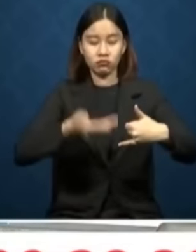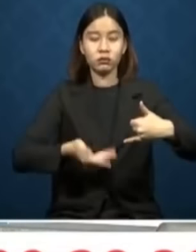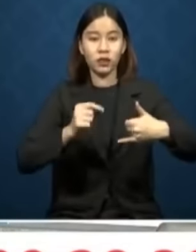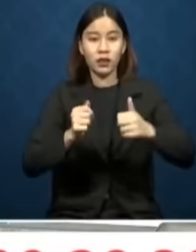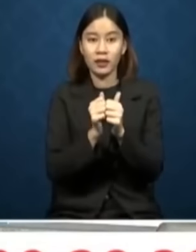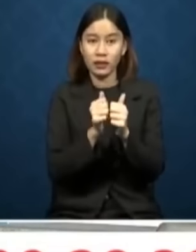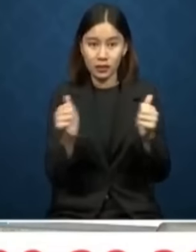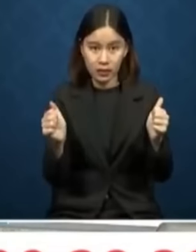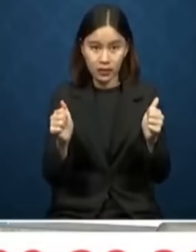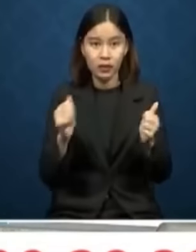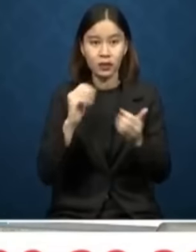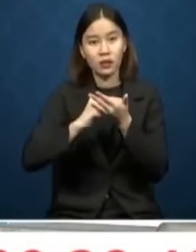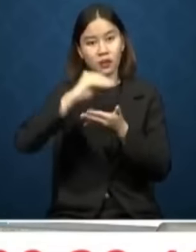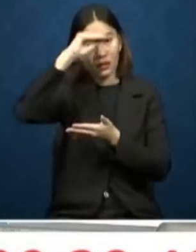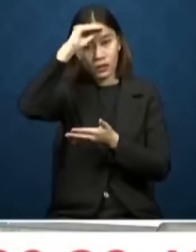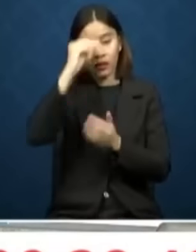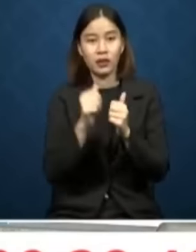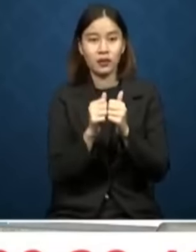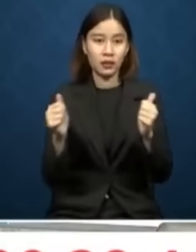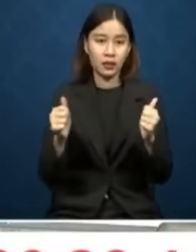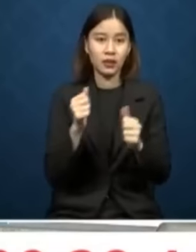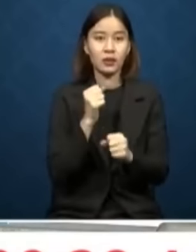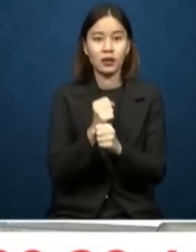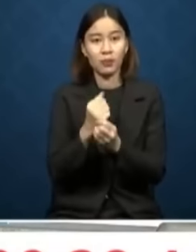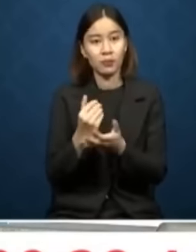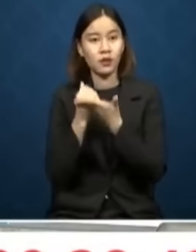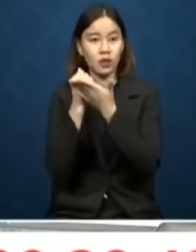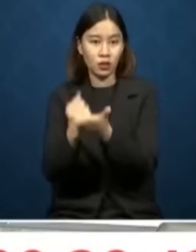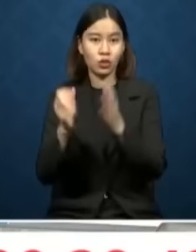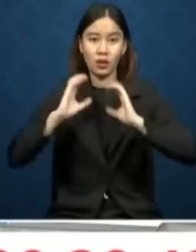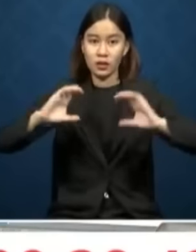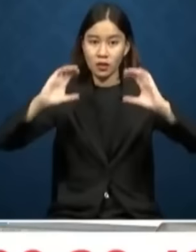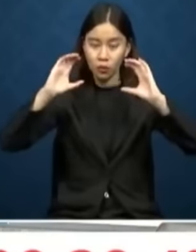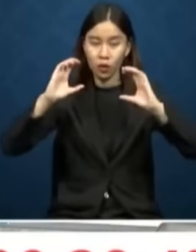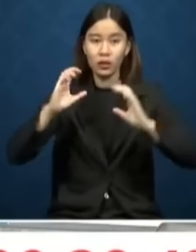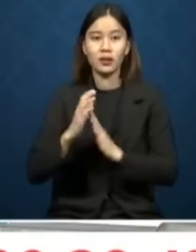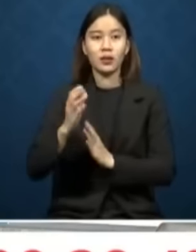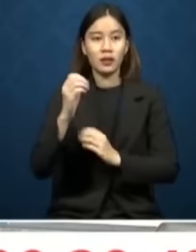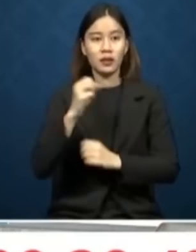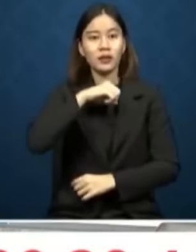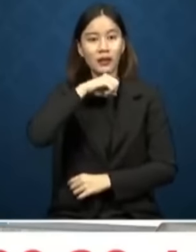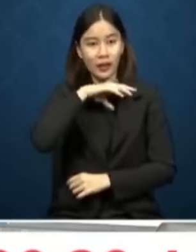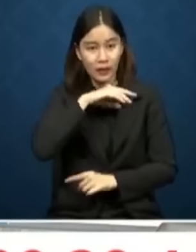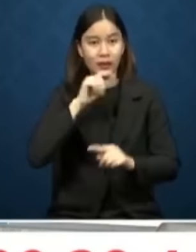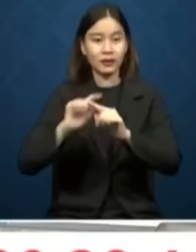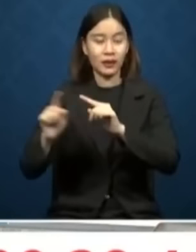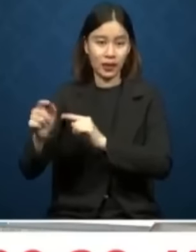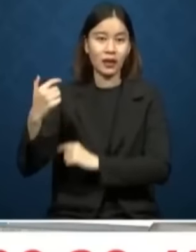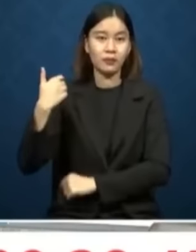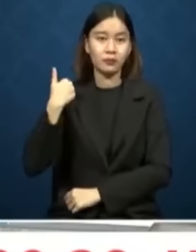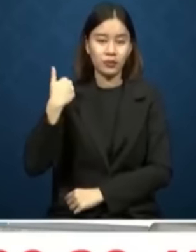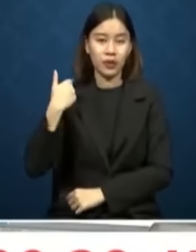ดีมีการศึกษาดีประกอบช่วยราชการอุตสาหะวิริยะอุตสาห